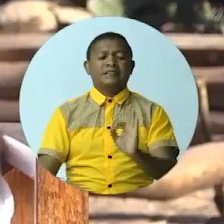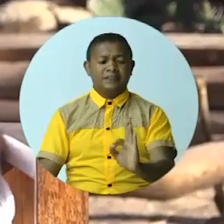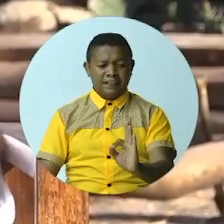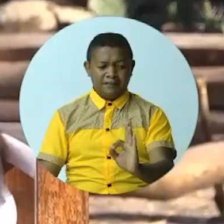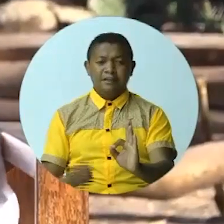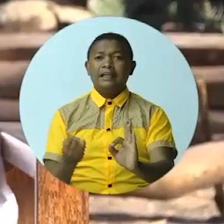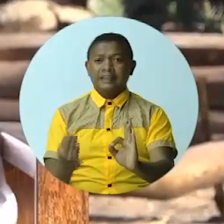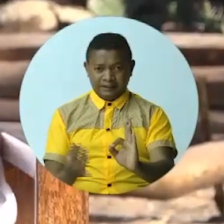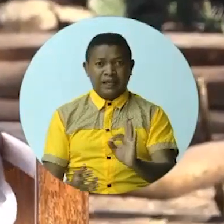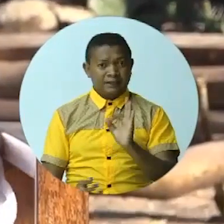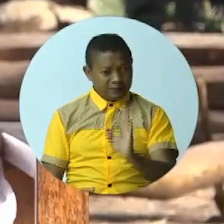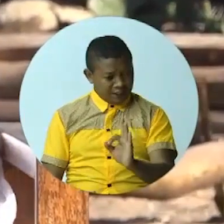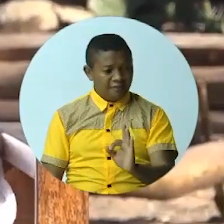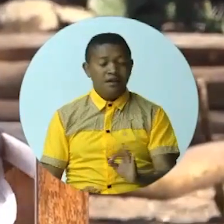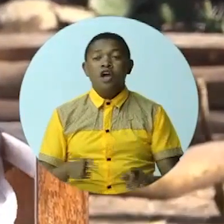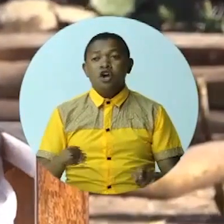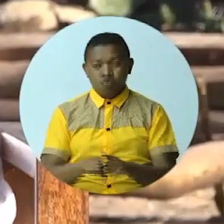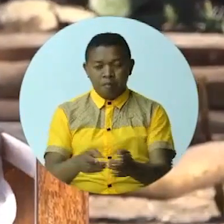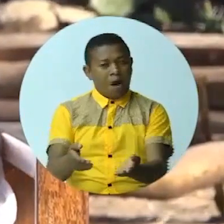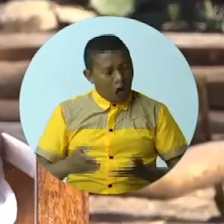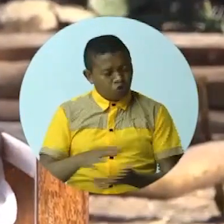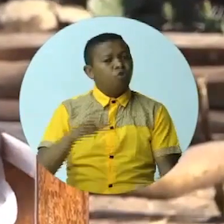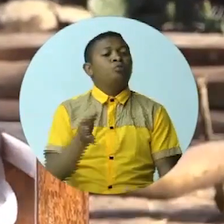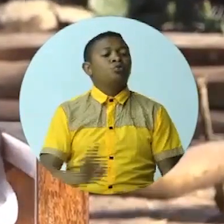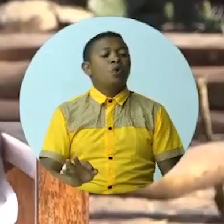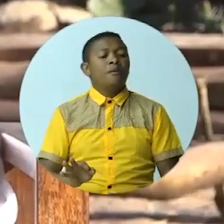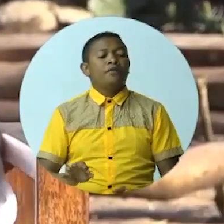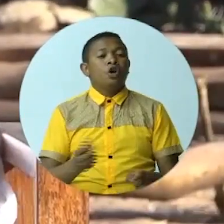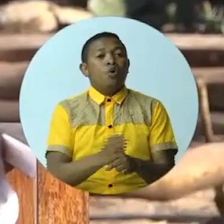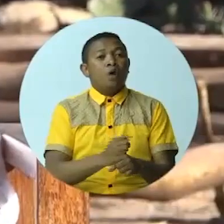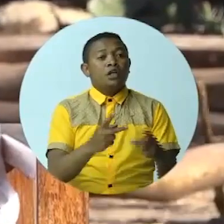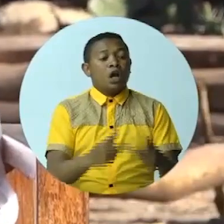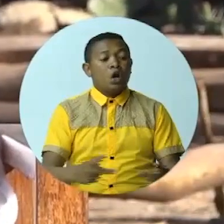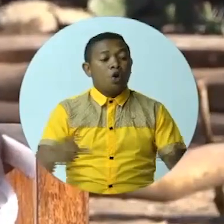zany. Anisan'izany ohatra ny commune